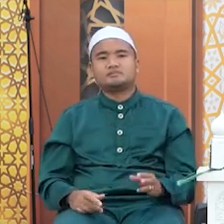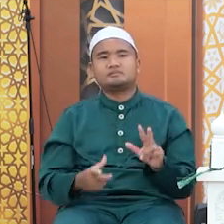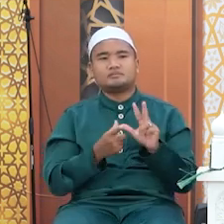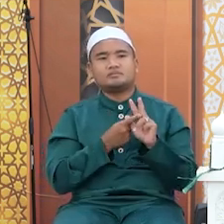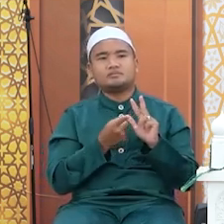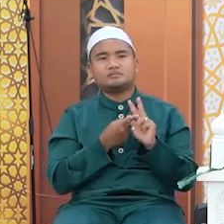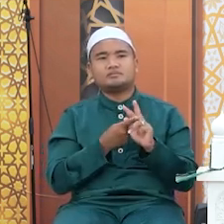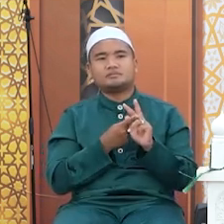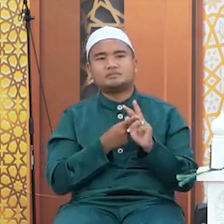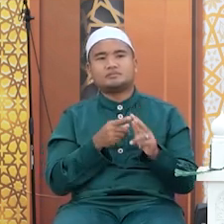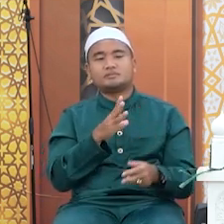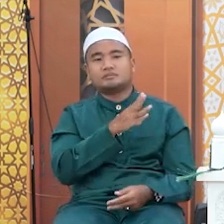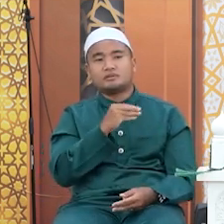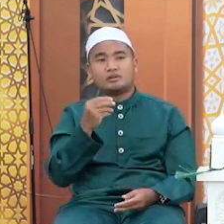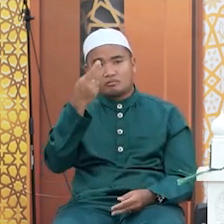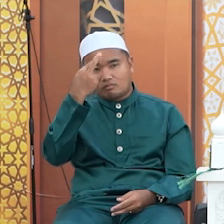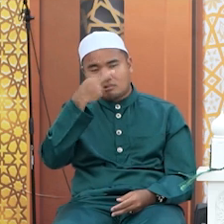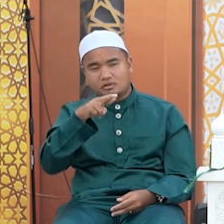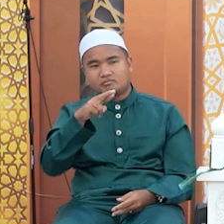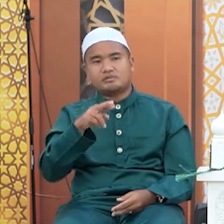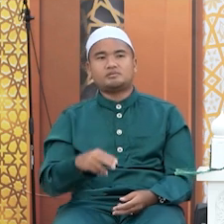apa? Warahmah, rahmah.